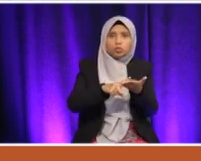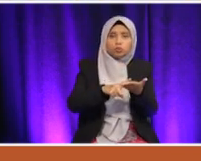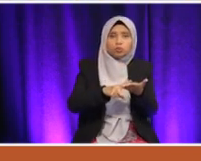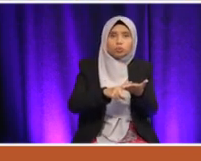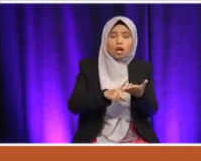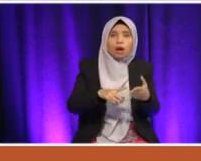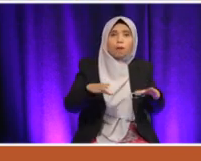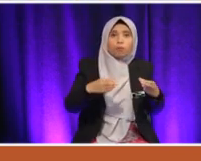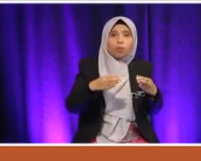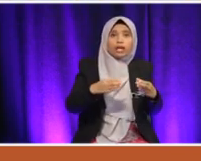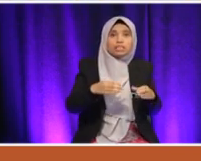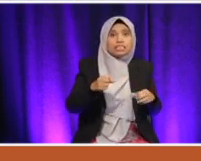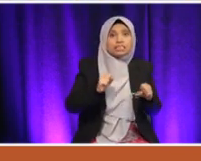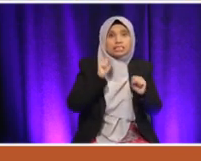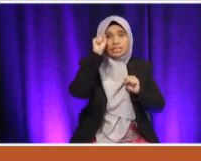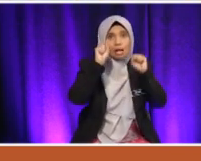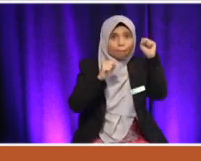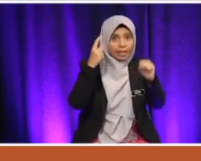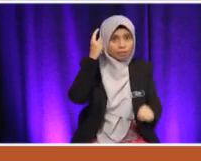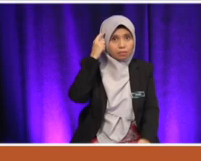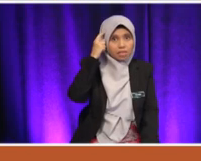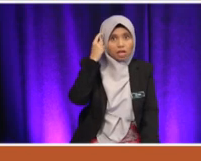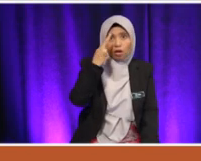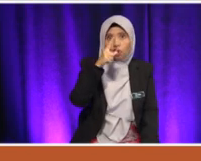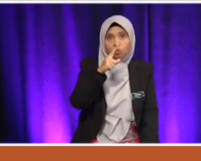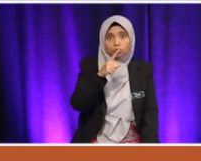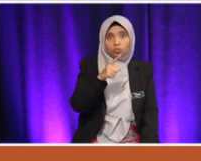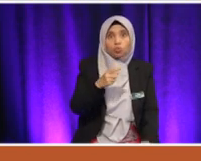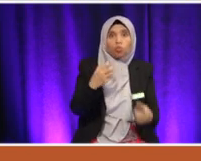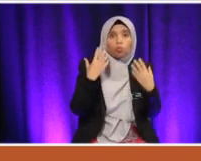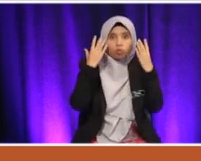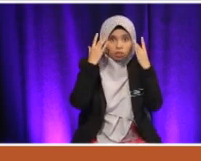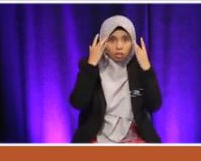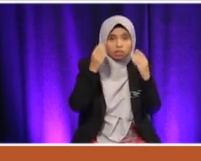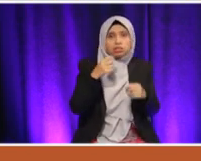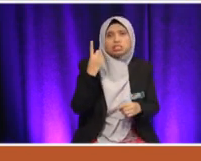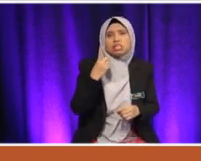melakukan serangan mindah Oke untuk memastikan otak kita